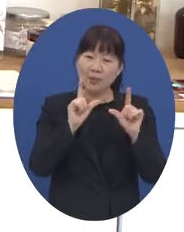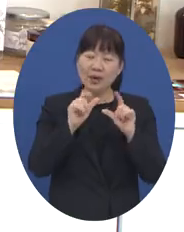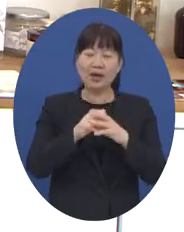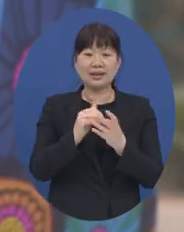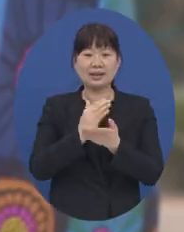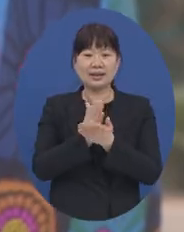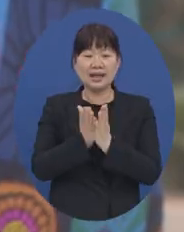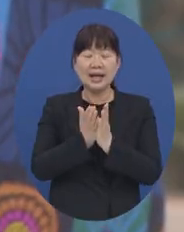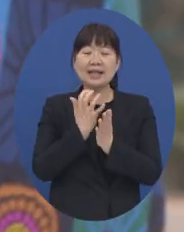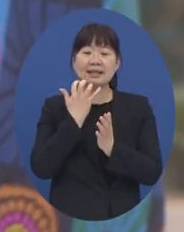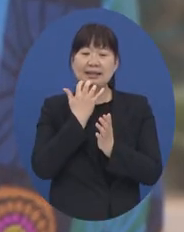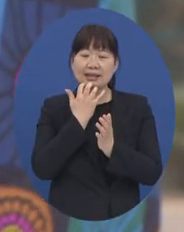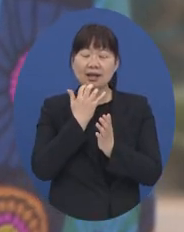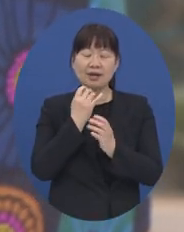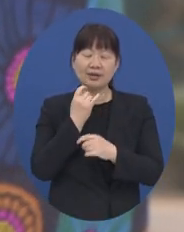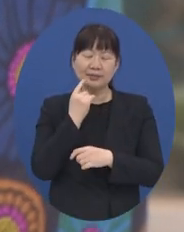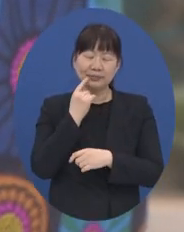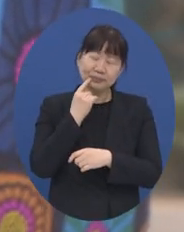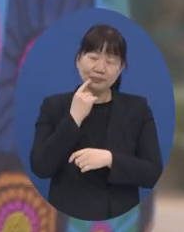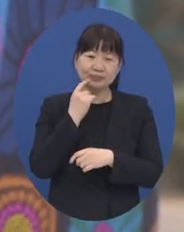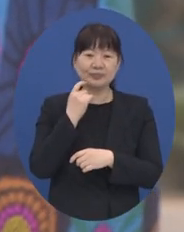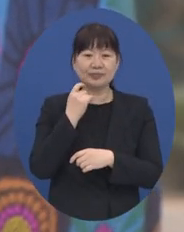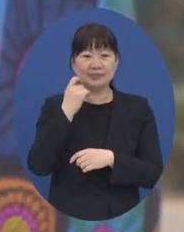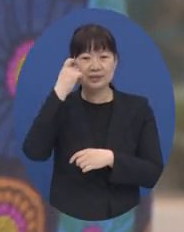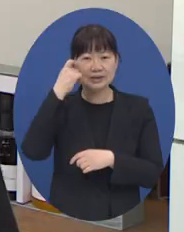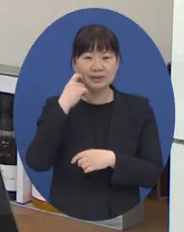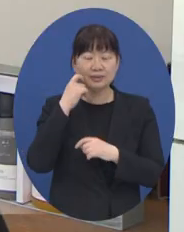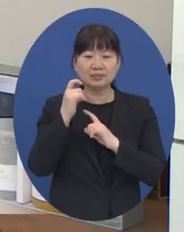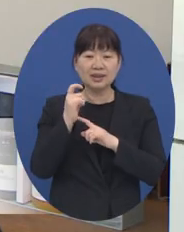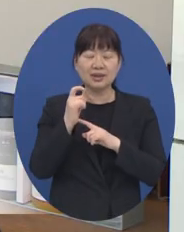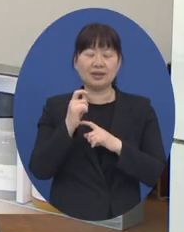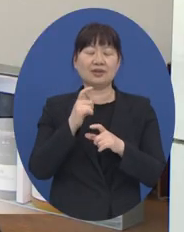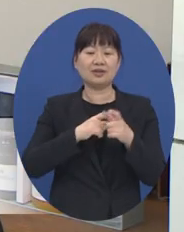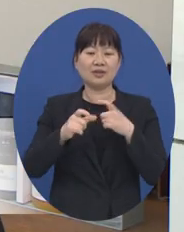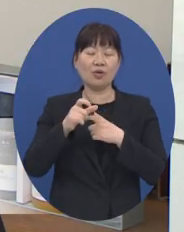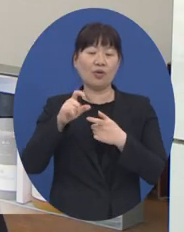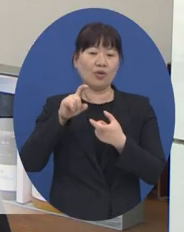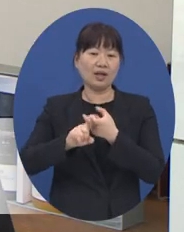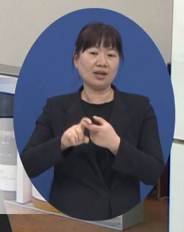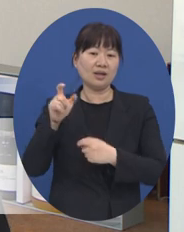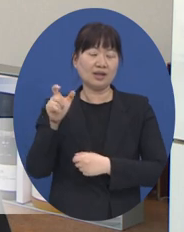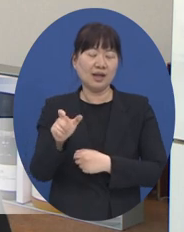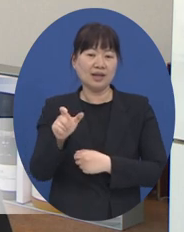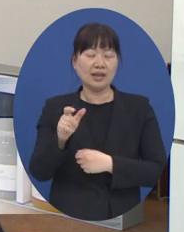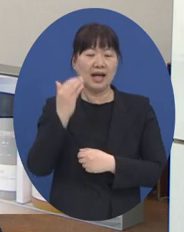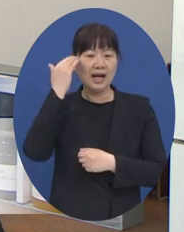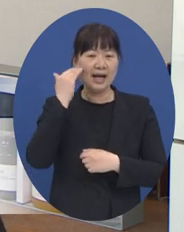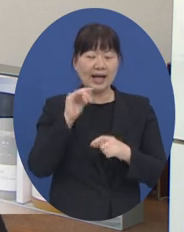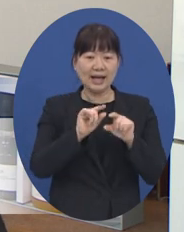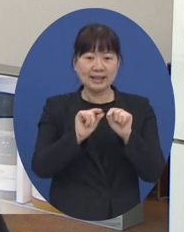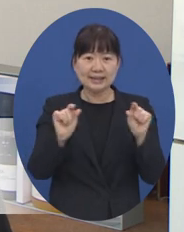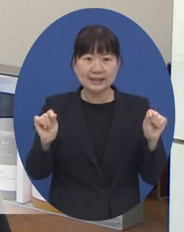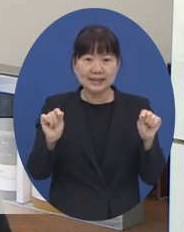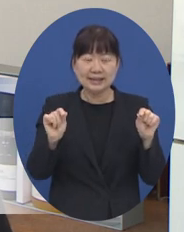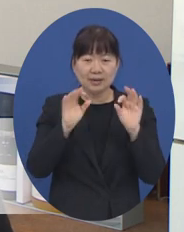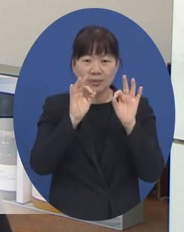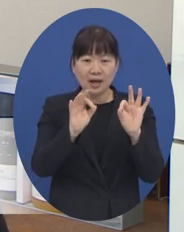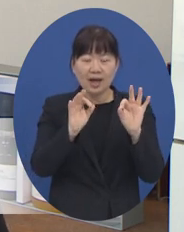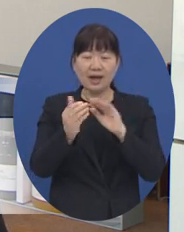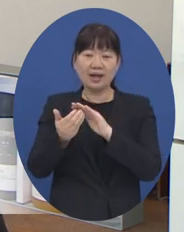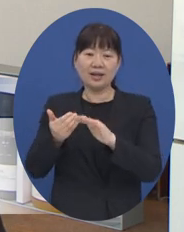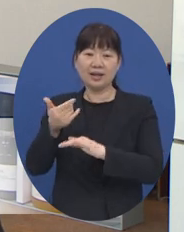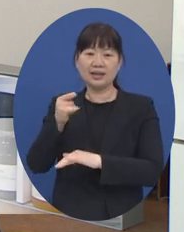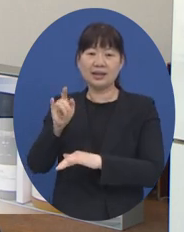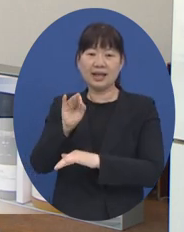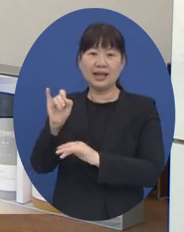유쾌한 식감이 시각과 촉각을 모두 사라졌습니다 저희 1 시기에도 많이 되게 저희가 이제 아까 내의 그